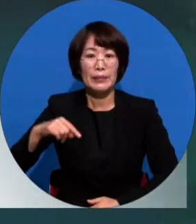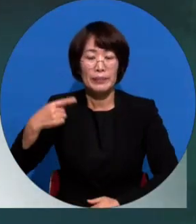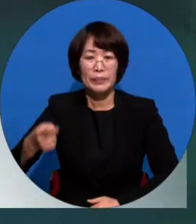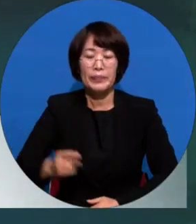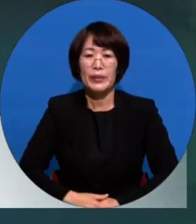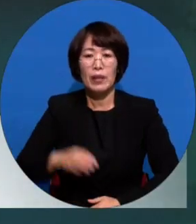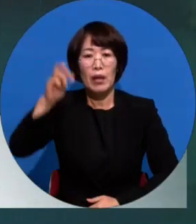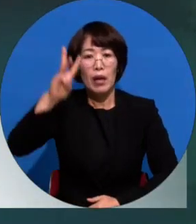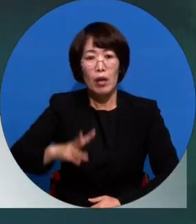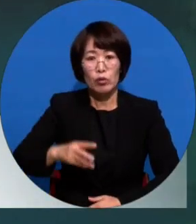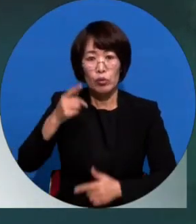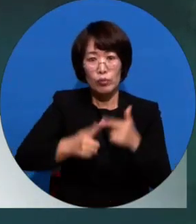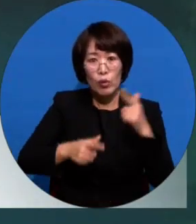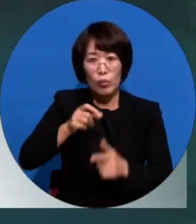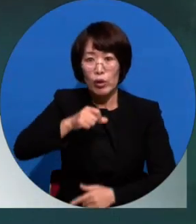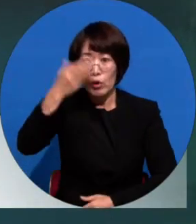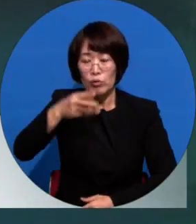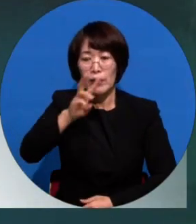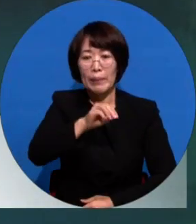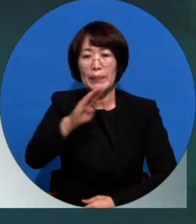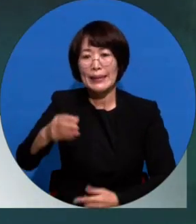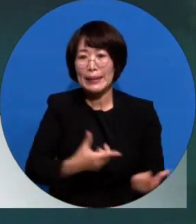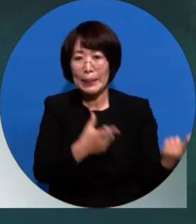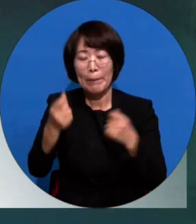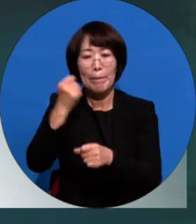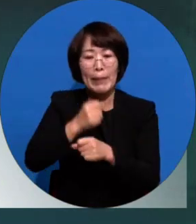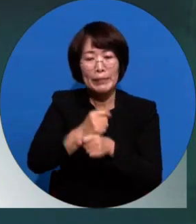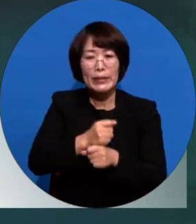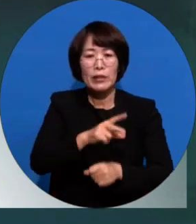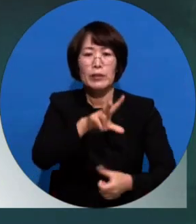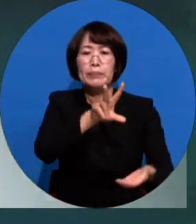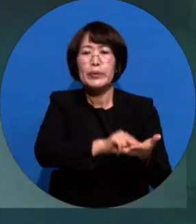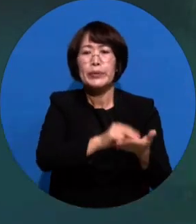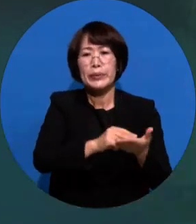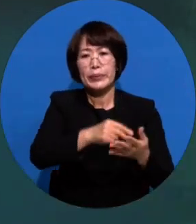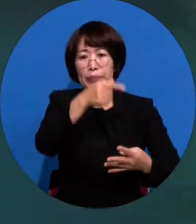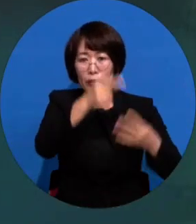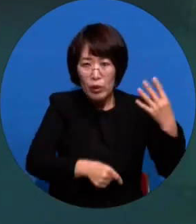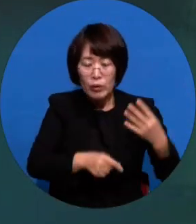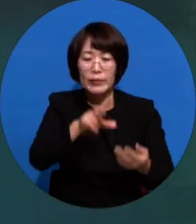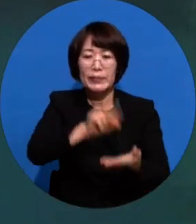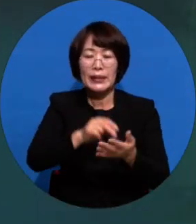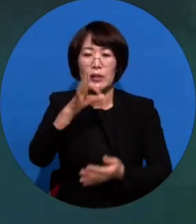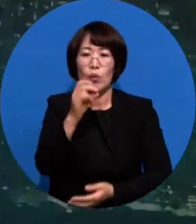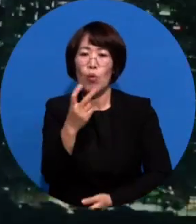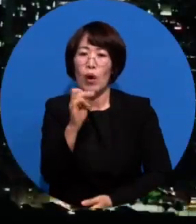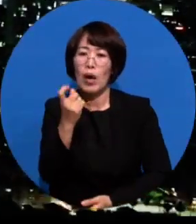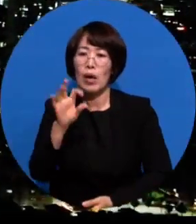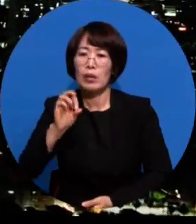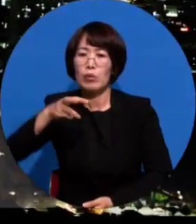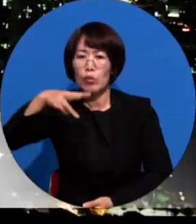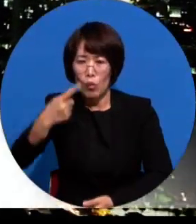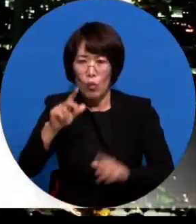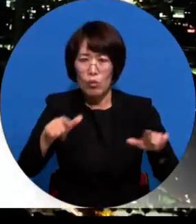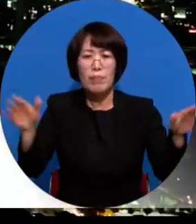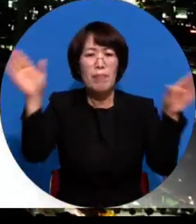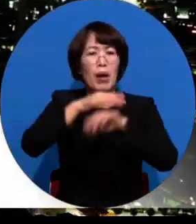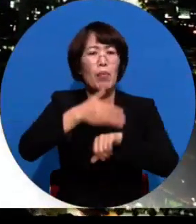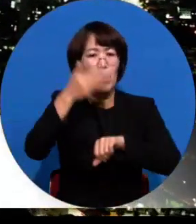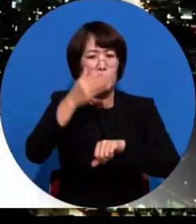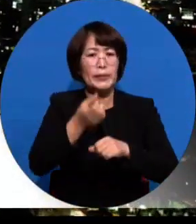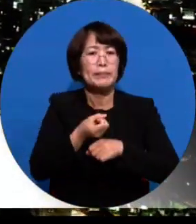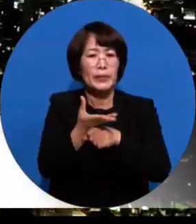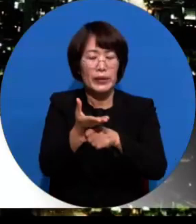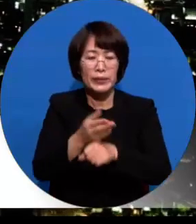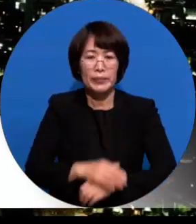다음 뉴스입니다 광주 목포 여수 mbc가 함께 만드는 시사 토론 프로그램 MBC 시사 용광로가 오늘 밤 9시 방송됩니다